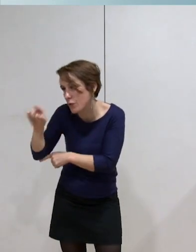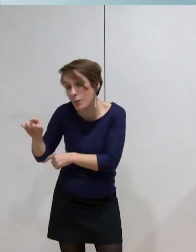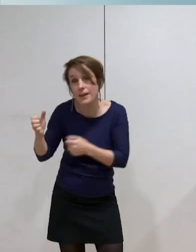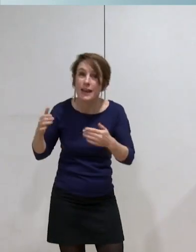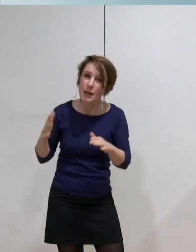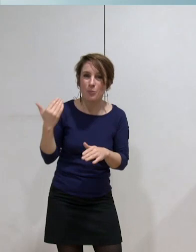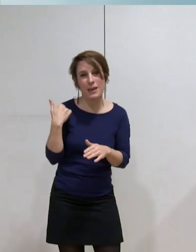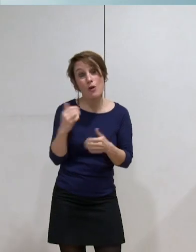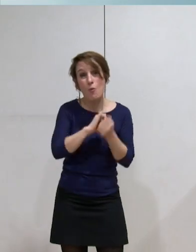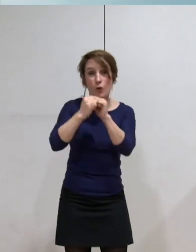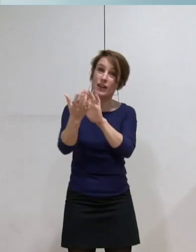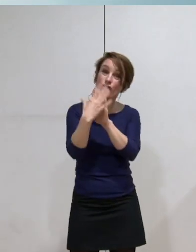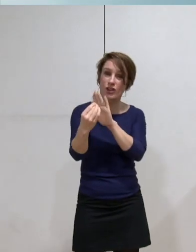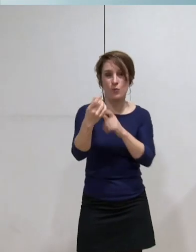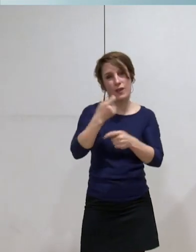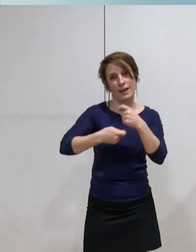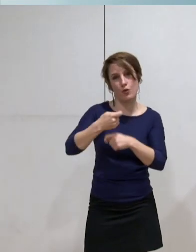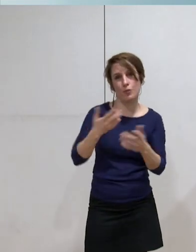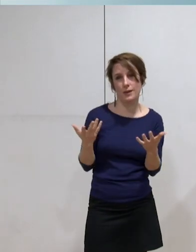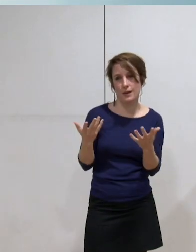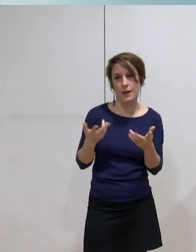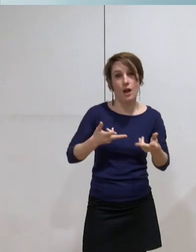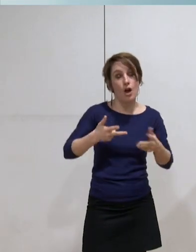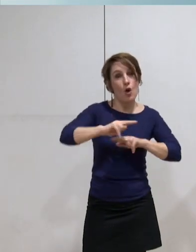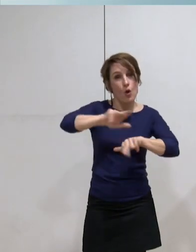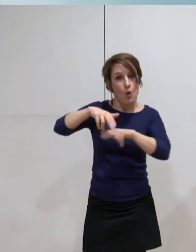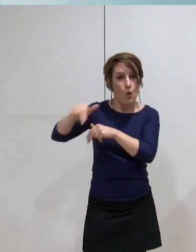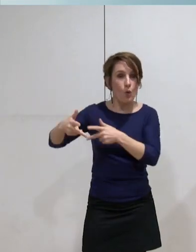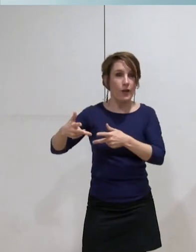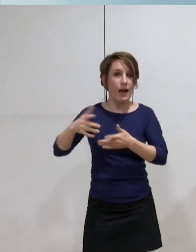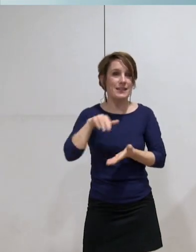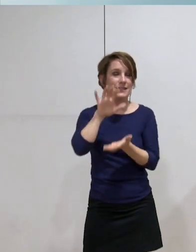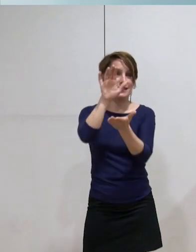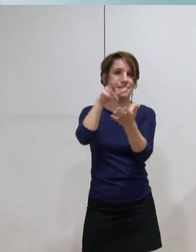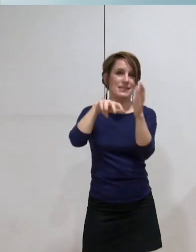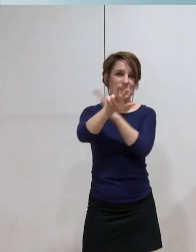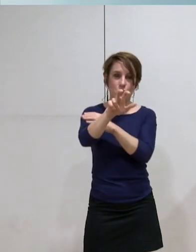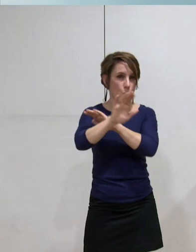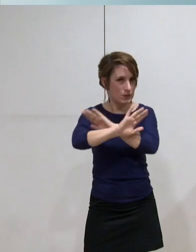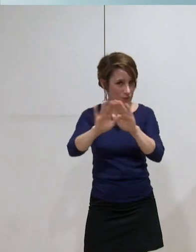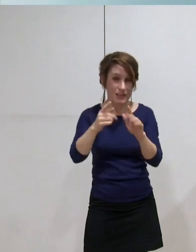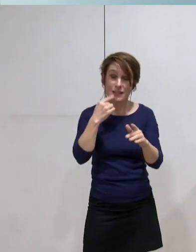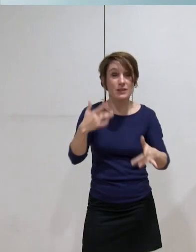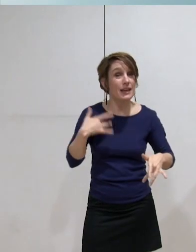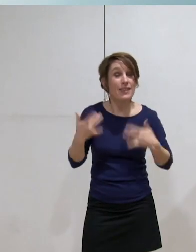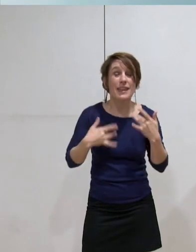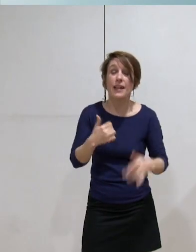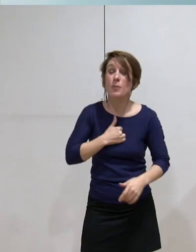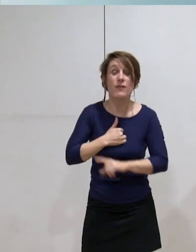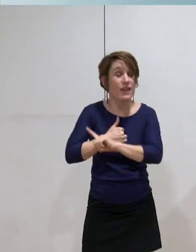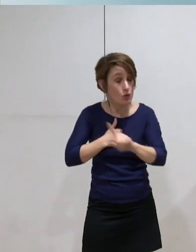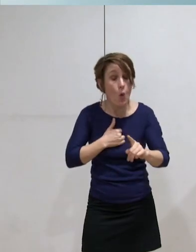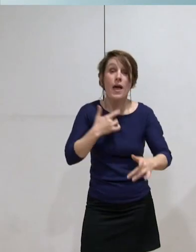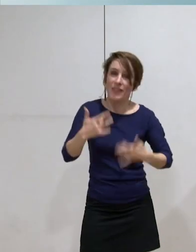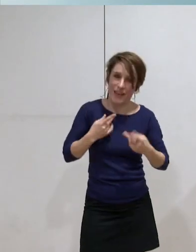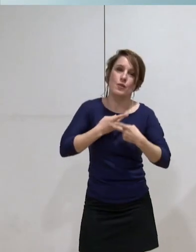changé le modèle é omque les contrats de session c'est terminé ce n'est pas un théâtre privé c'est un théâtre public donc nous